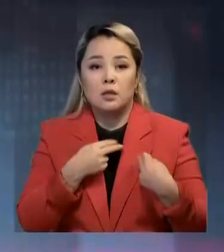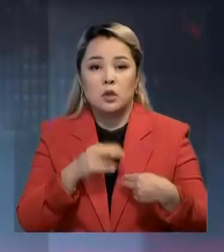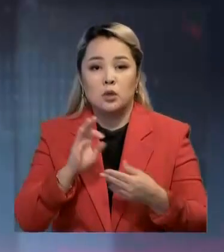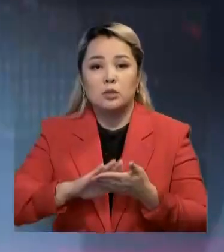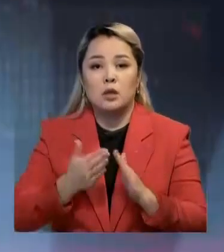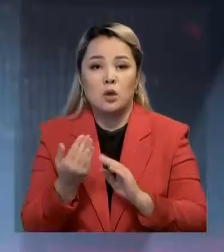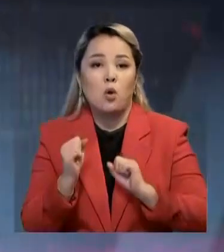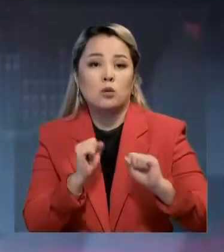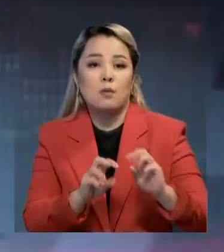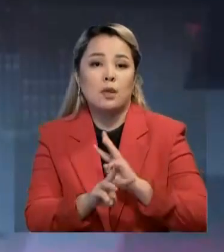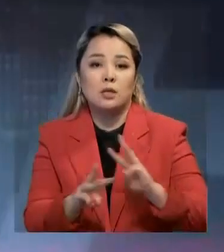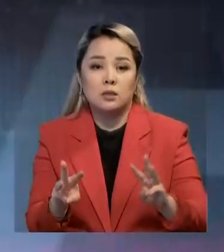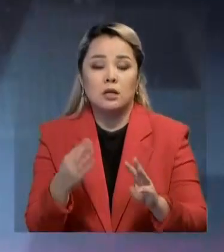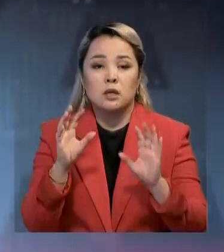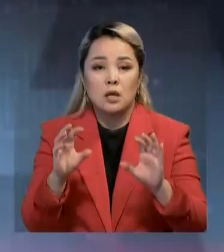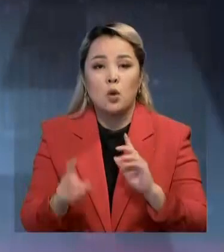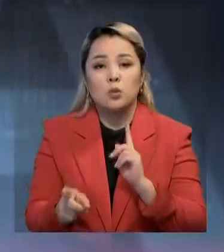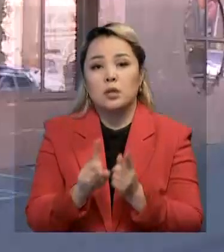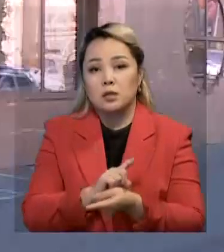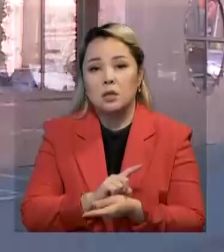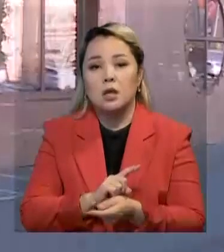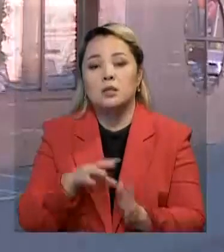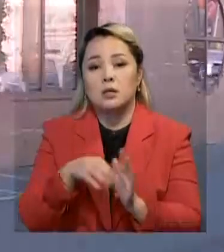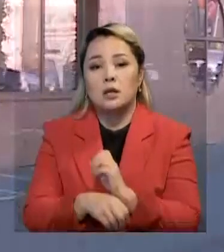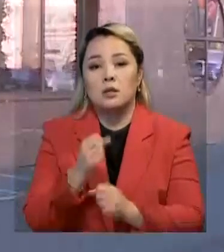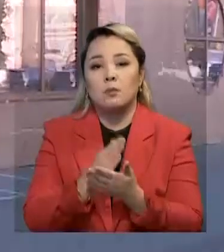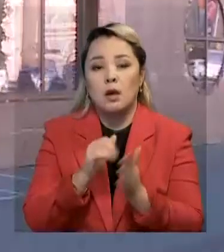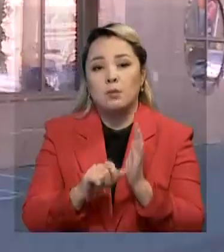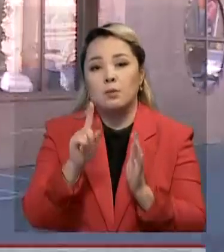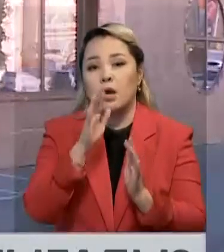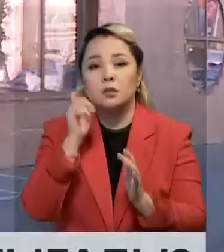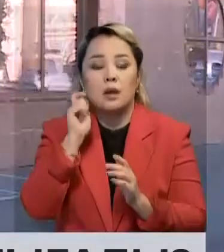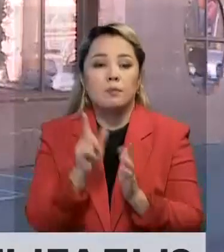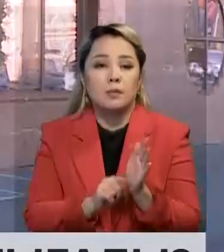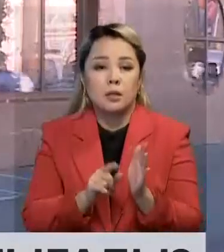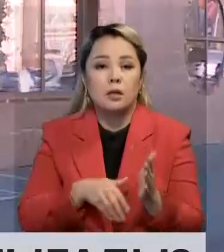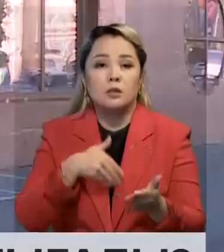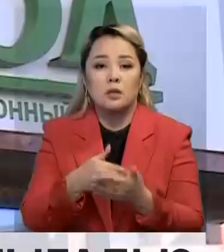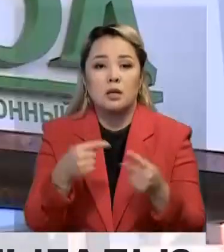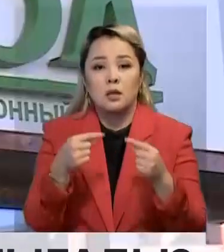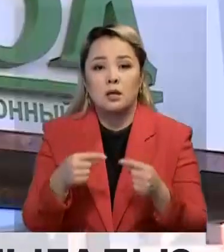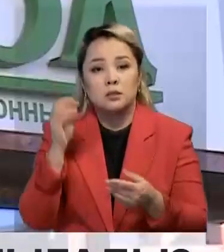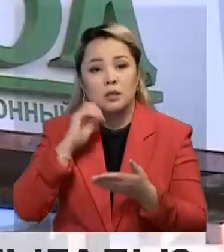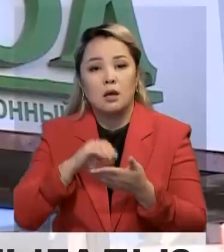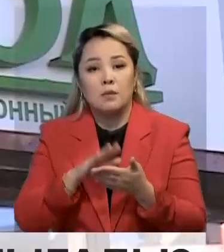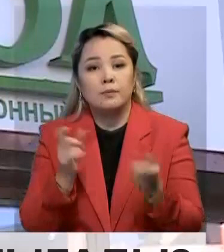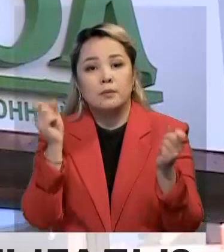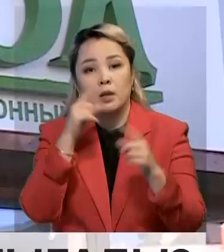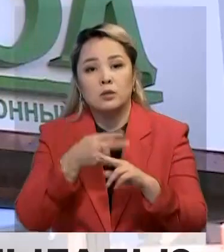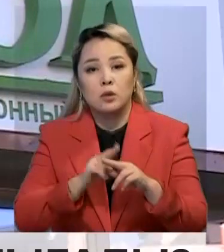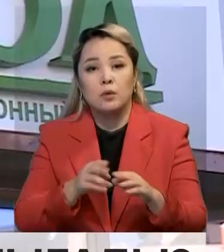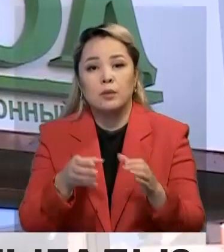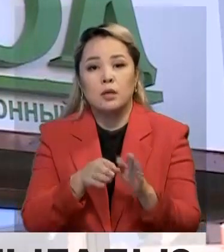халықты әлеуметтік қорғау министрлігі заңға өзгерістер енгізіп жатыр. Көп ұзамай 61 жаста зейнетке шығатын әйелдердің нақты саны белгілі болады. Мұндай